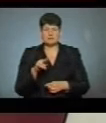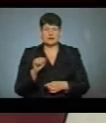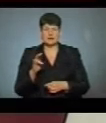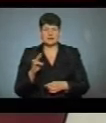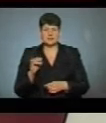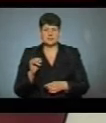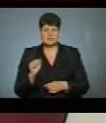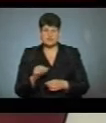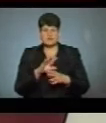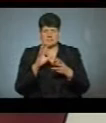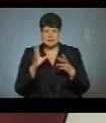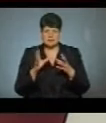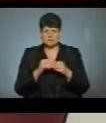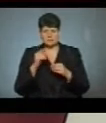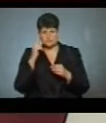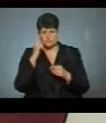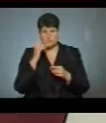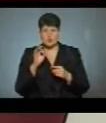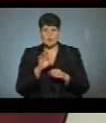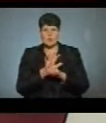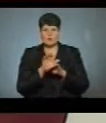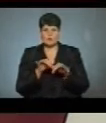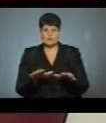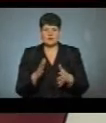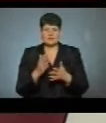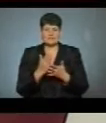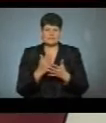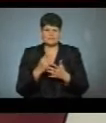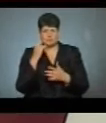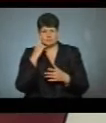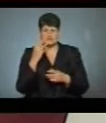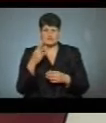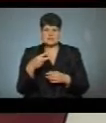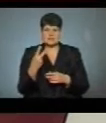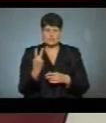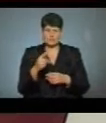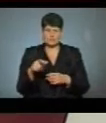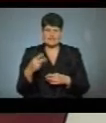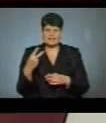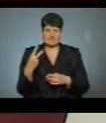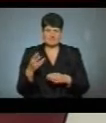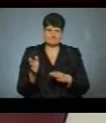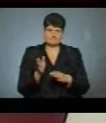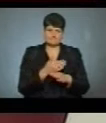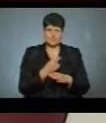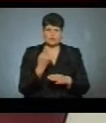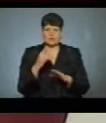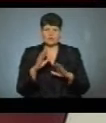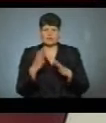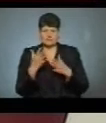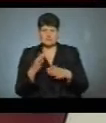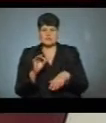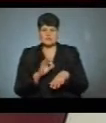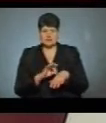загалом підозри на коронавірус зафіксували 32 жителів області. 20 з цих підозр спростували. Один випадок захворювання